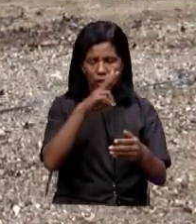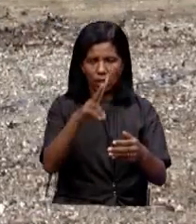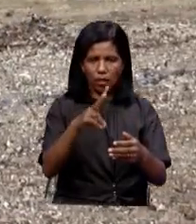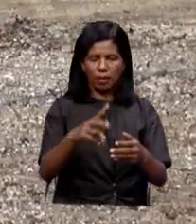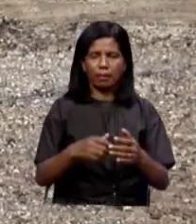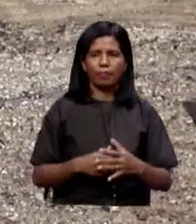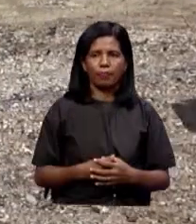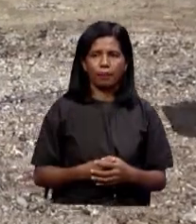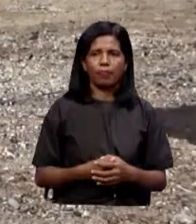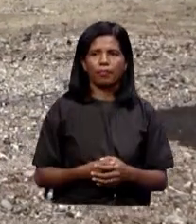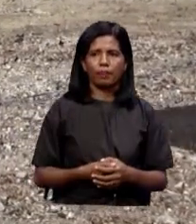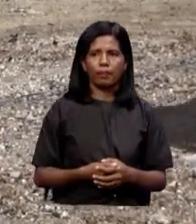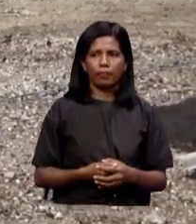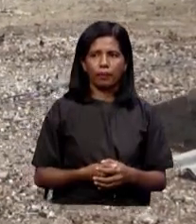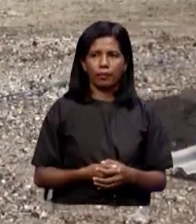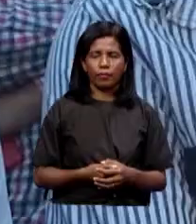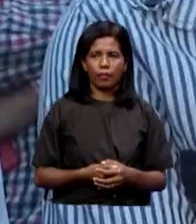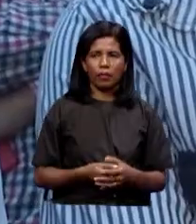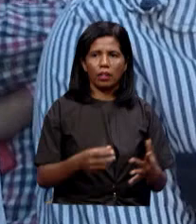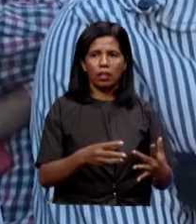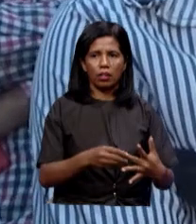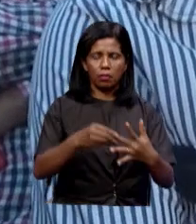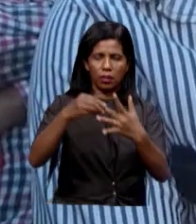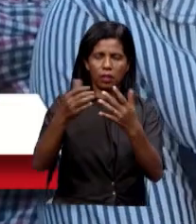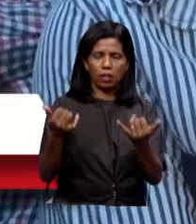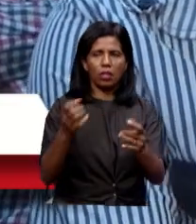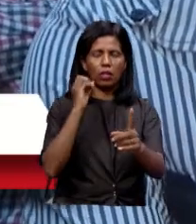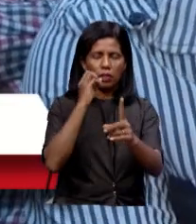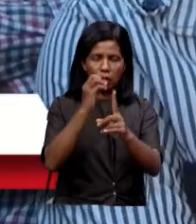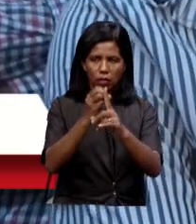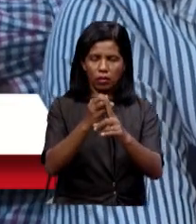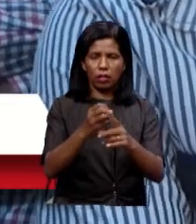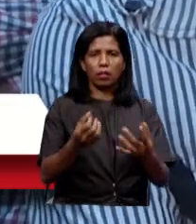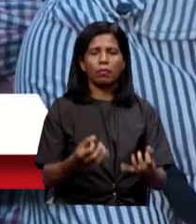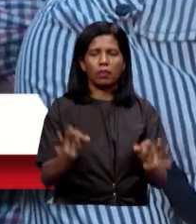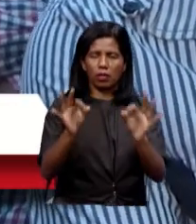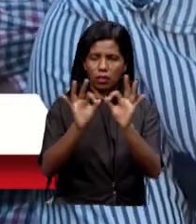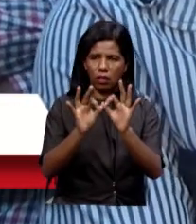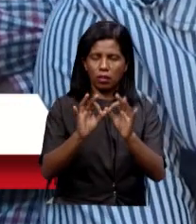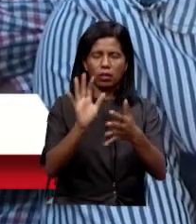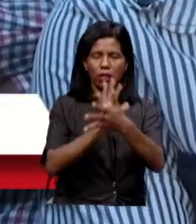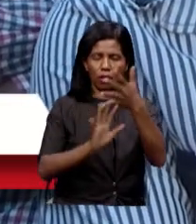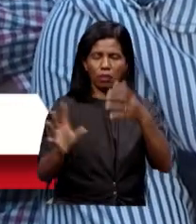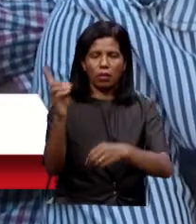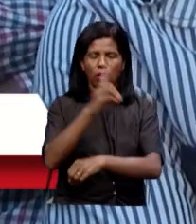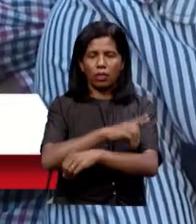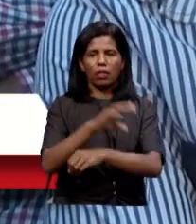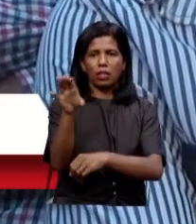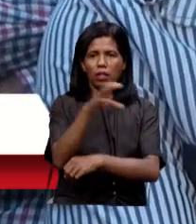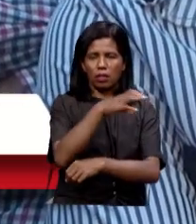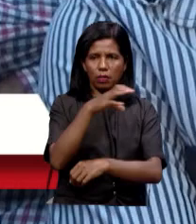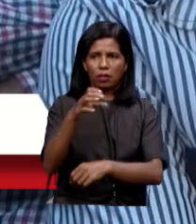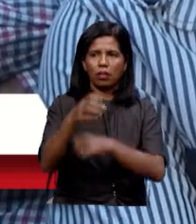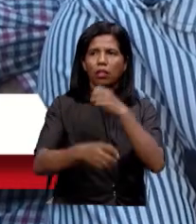ne. Bazar spesial ida ne ho objetivo principal maka komemora loro Natal.